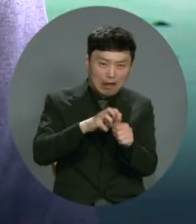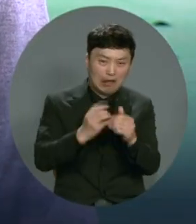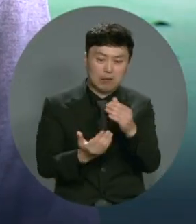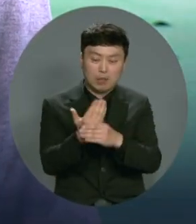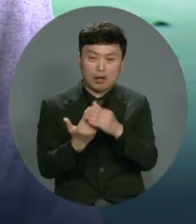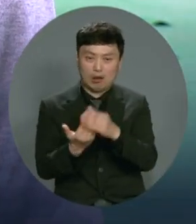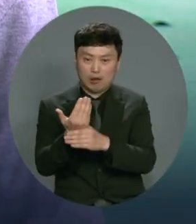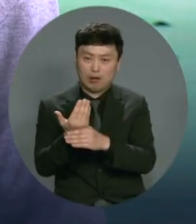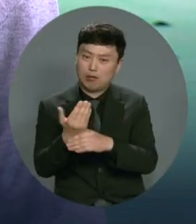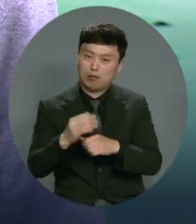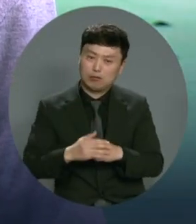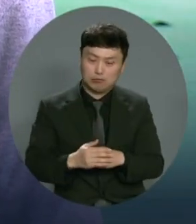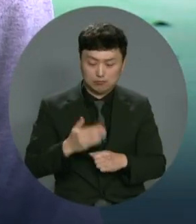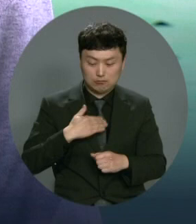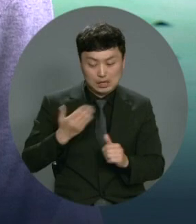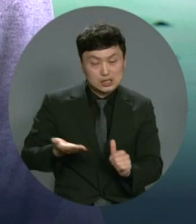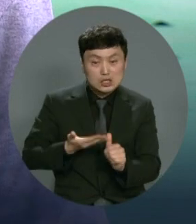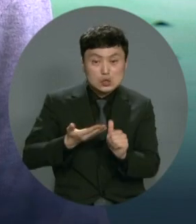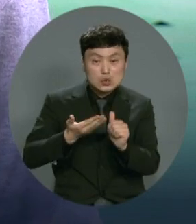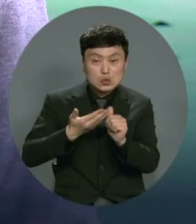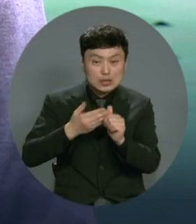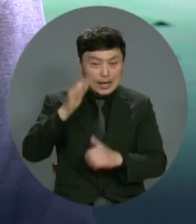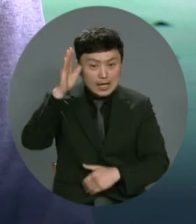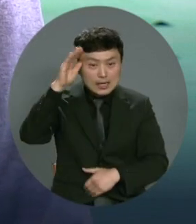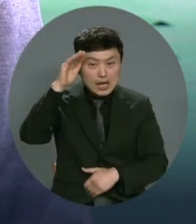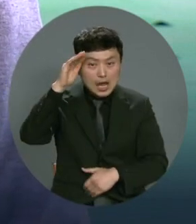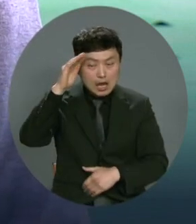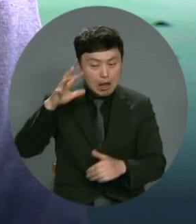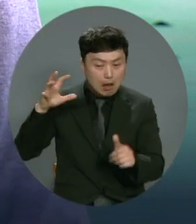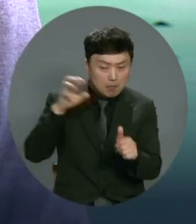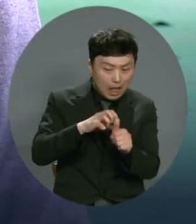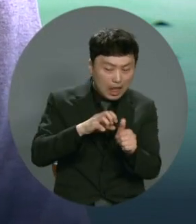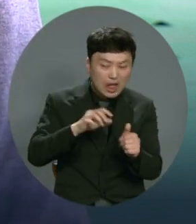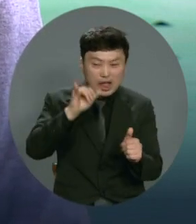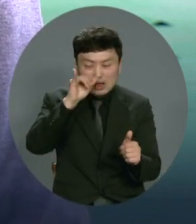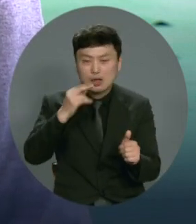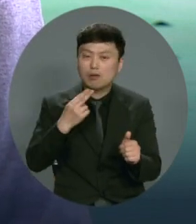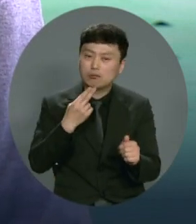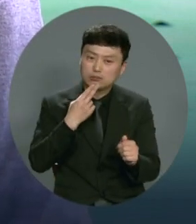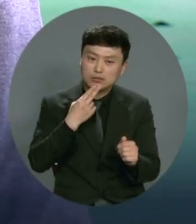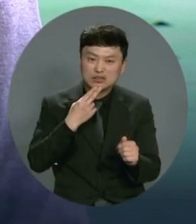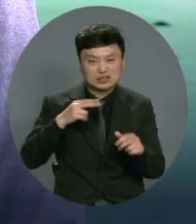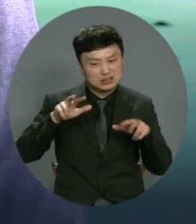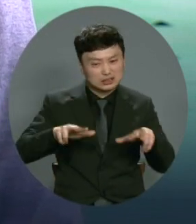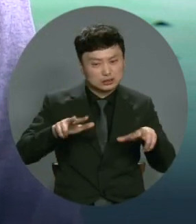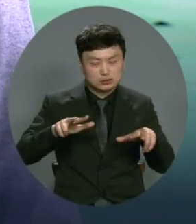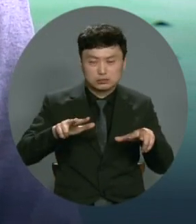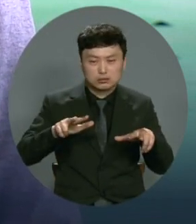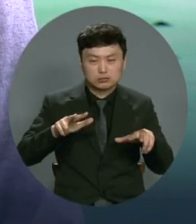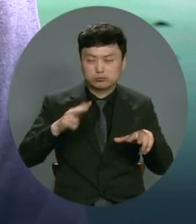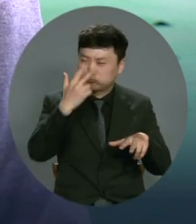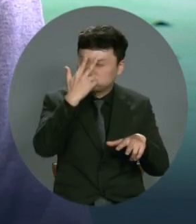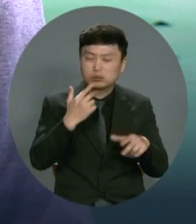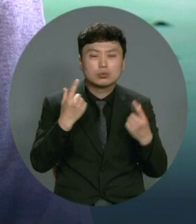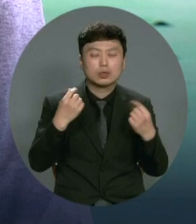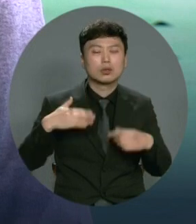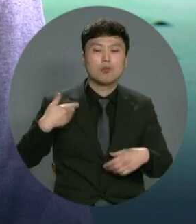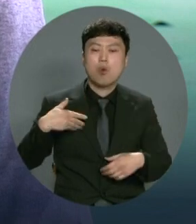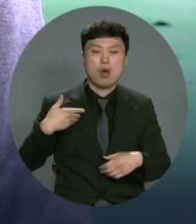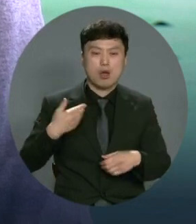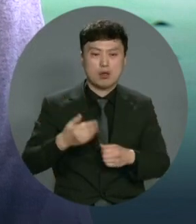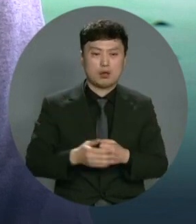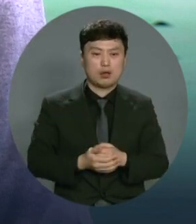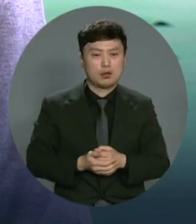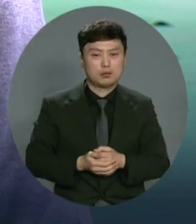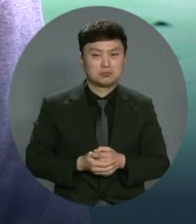내가 기르고 있는 우리 강아지가 공격성이 있는지 없는지 그 자체를 현재 모르고 있는 겁니다 그래서